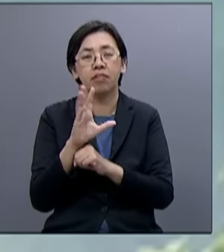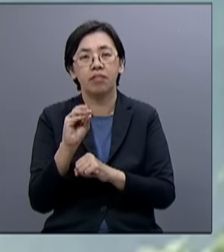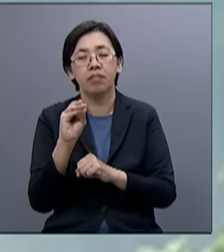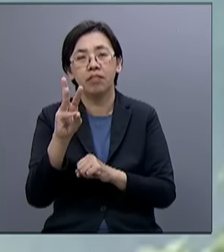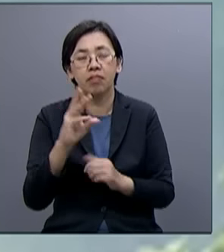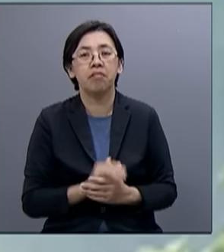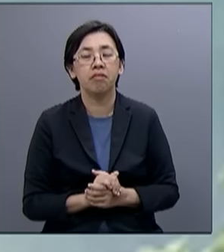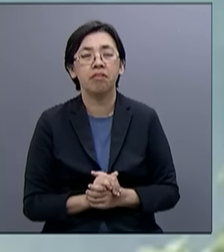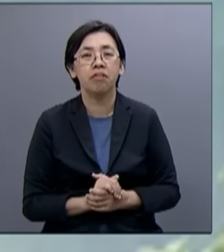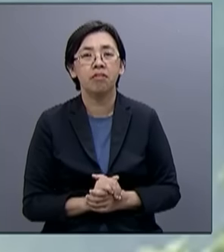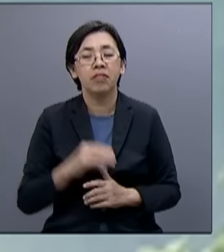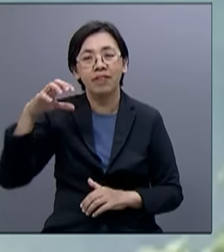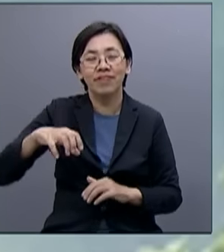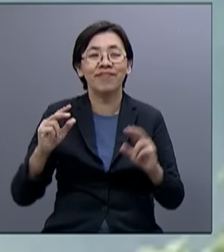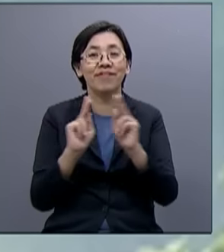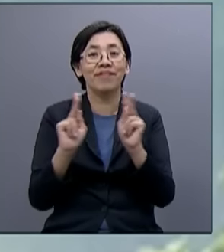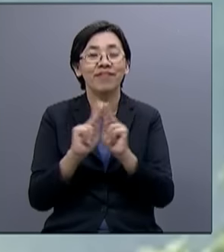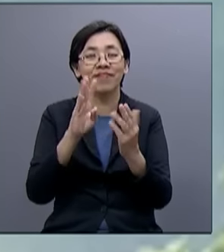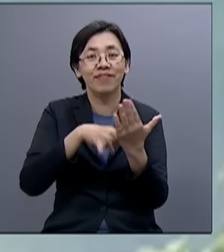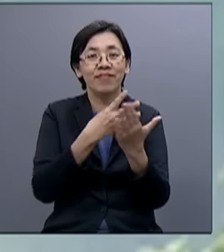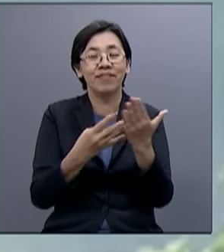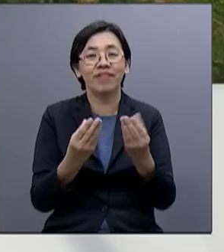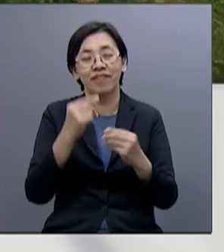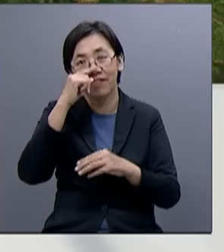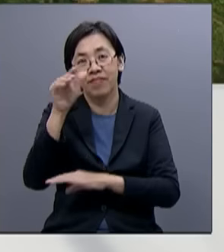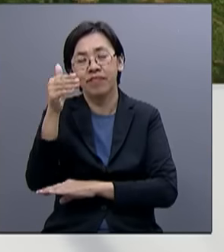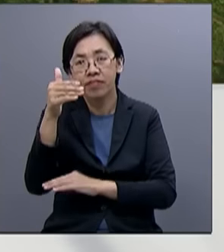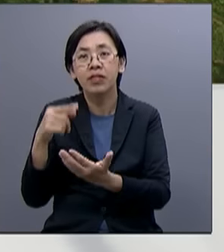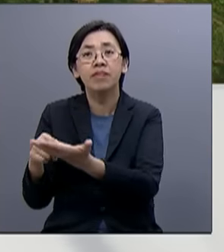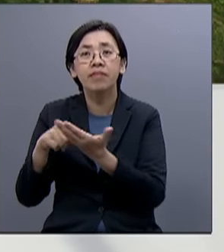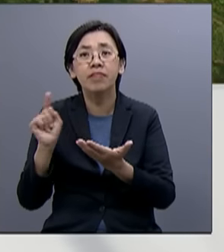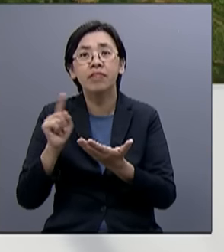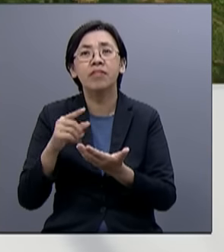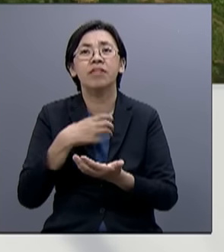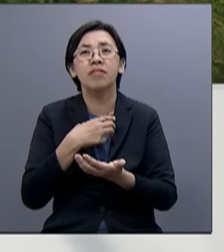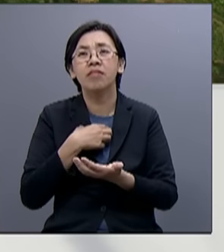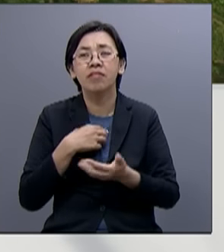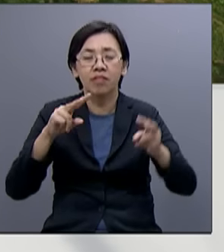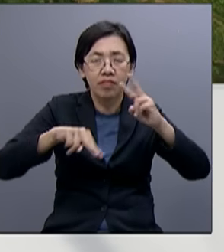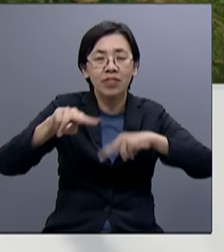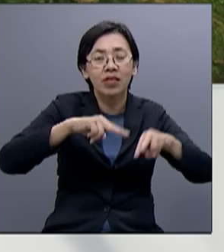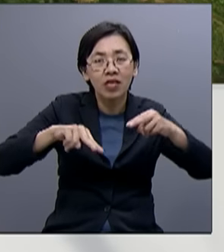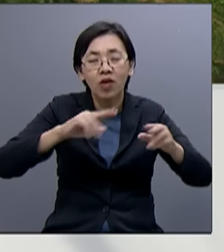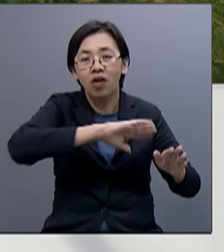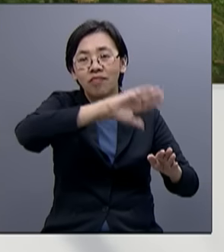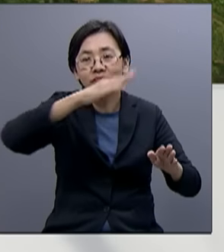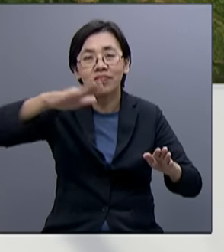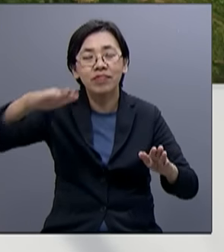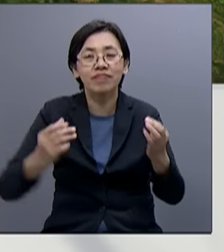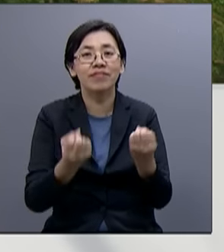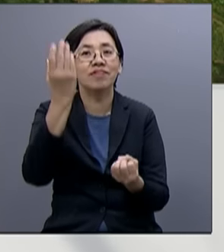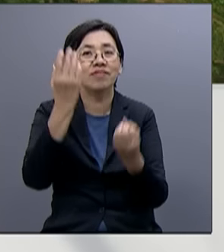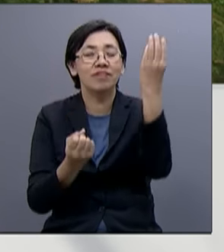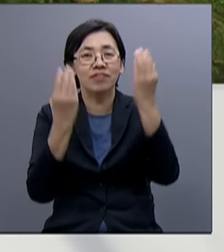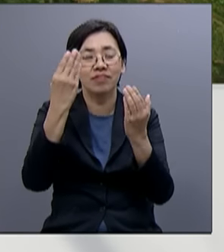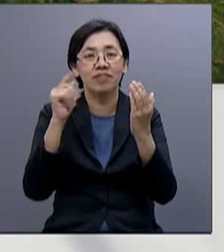ข้เสนอของสำนังานขนากรรการณโยบายที่ดแ่งชาติในการปรบปรุงการสำรวจพื้นที่แนวเขตอุธ